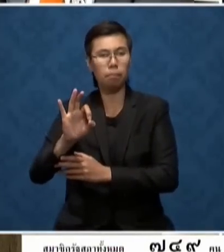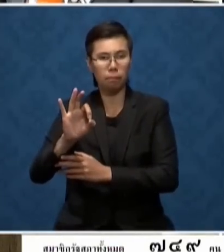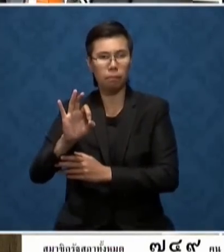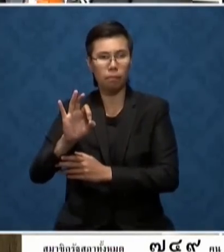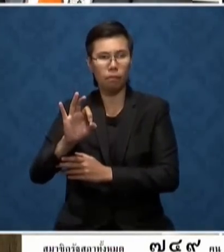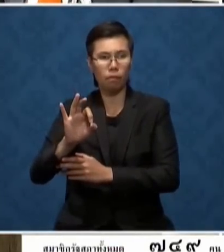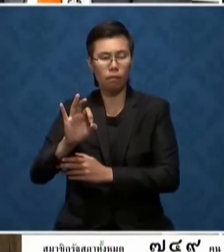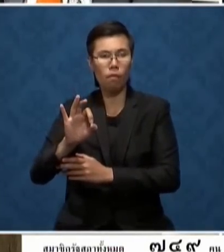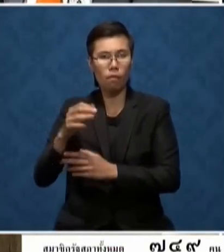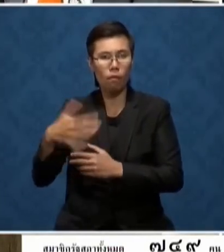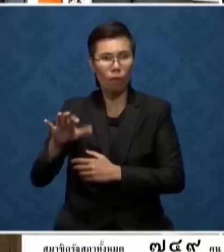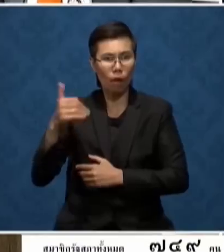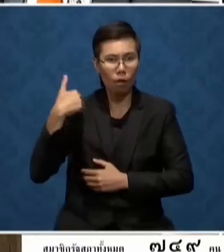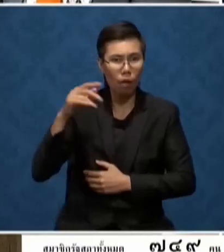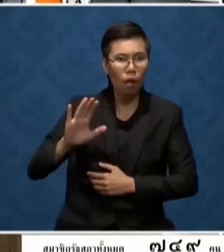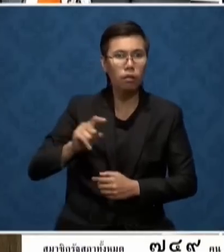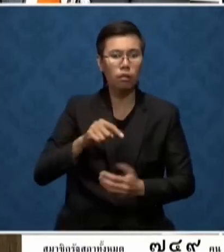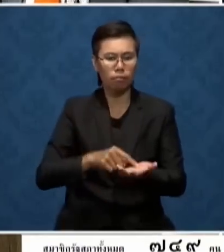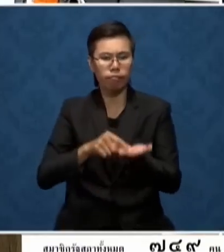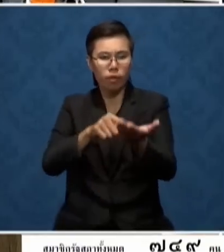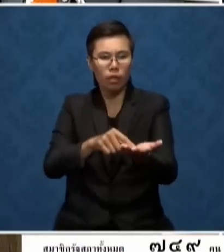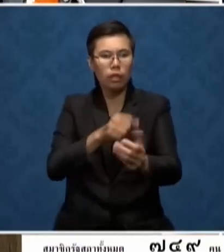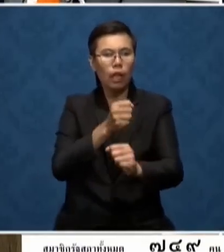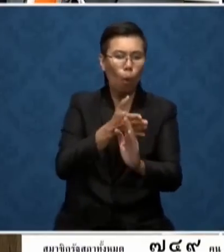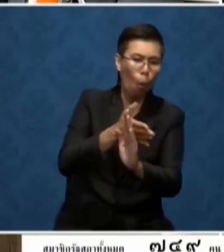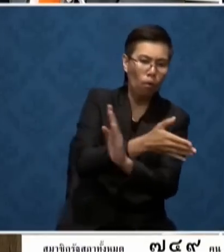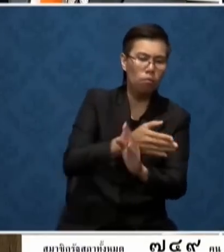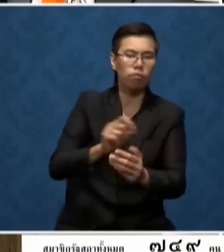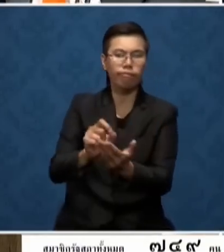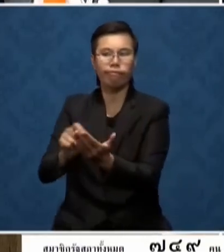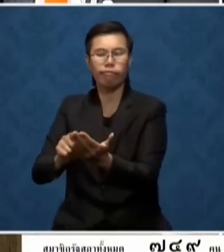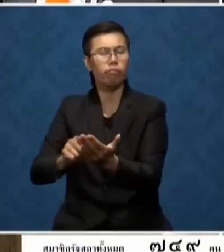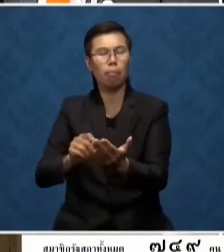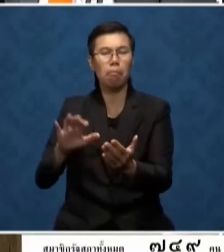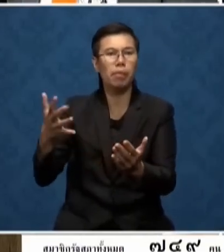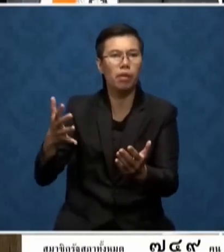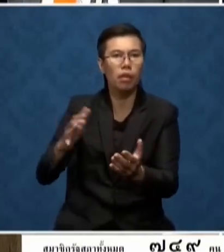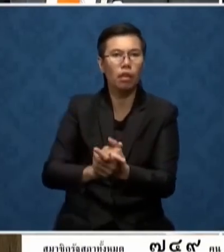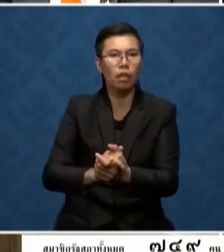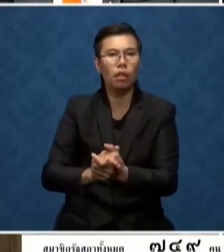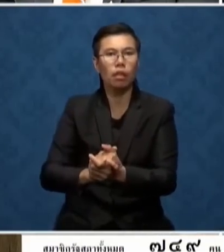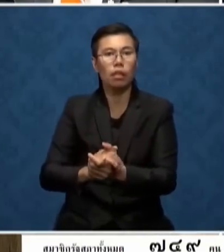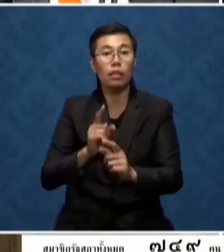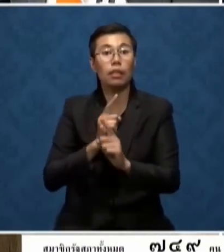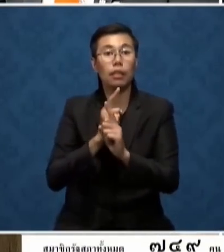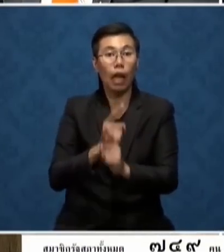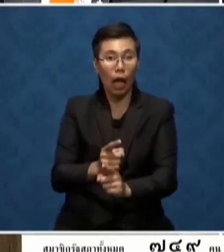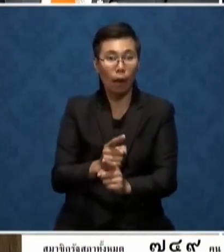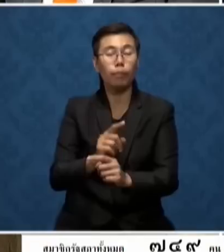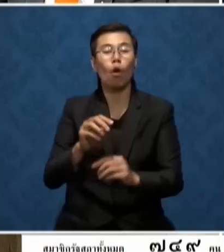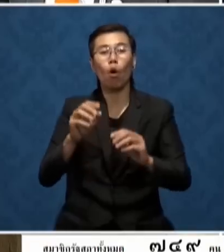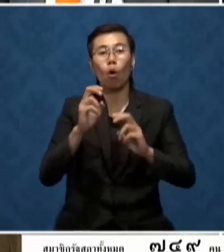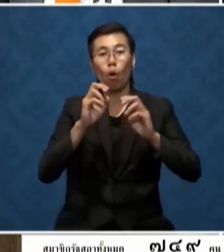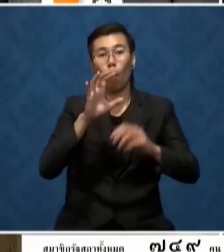ลายลักษณ์อักษรหรือถ้าจะไม่เสนอล่วงหน้าไม่ทำเป็นลายลักษณ์อักษรก็ต้องเข้าข้อบังคับตามข้อบังคับข้อที่